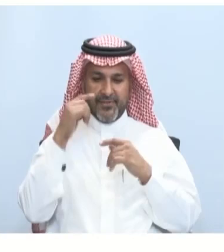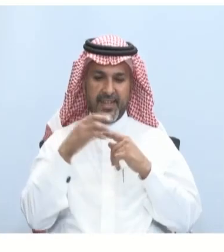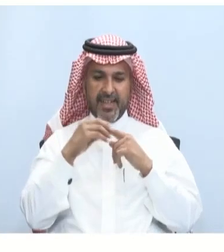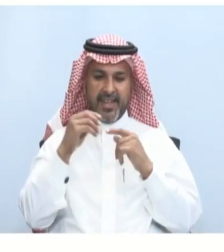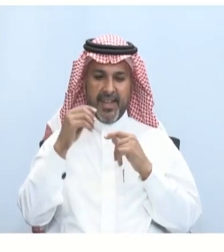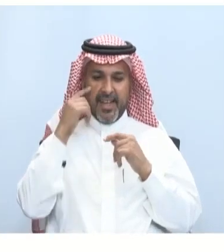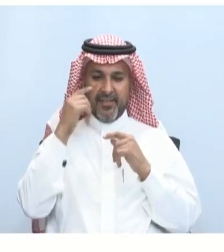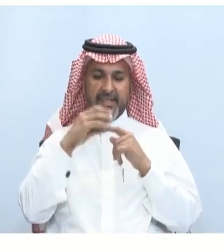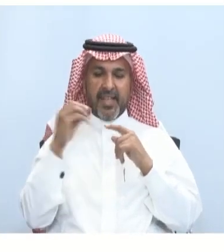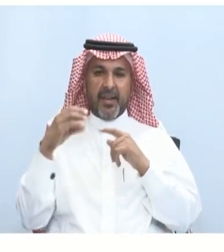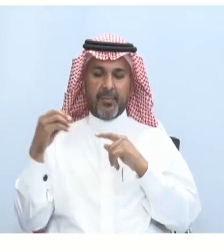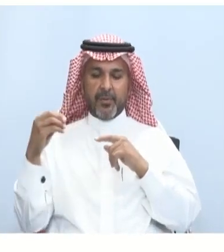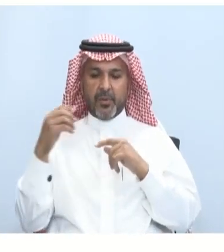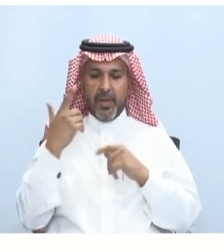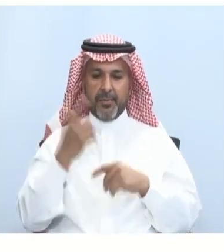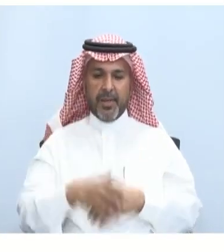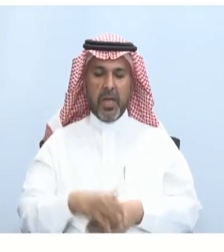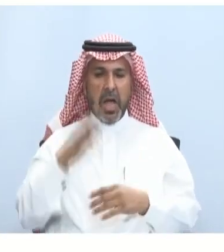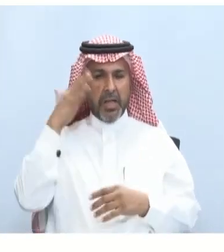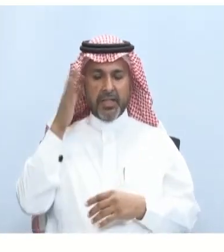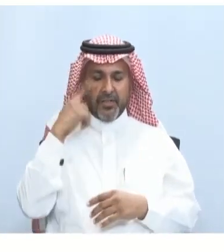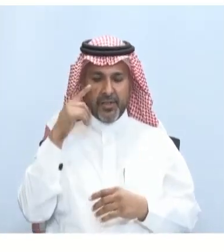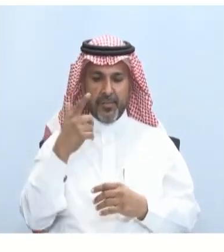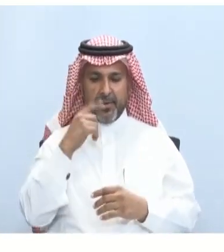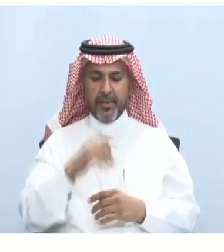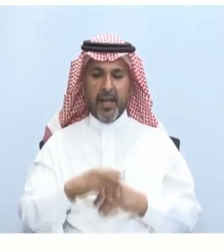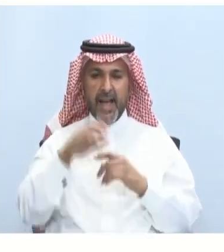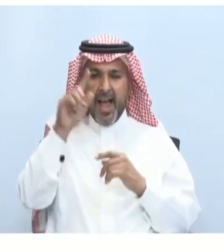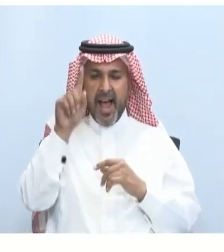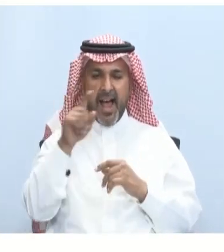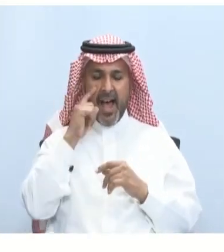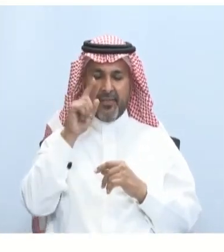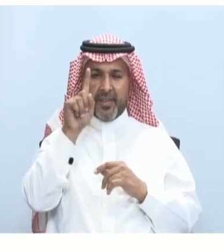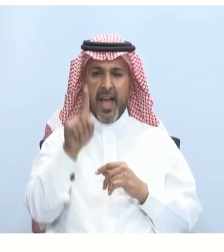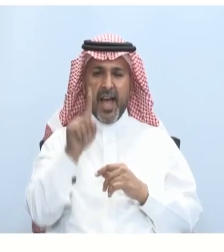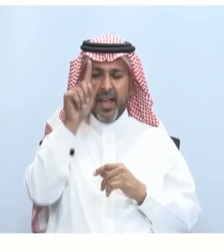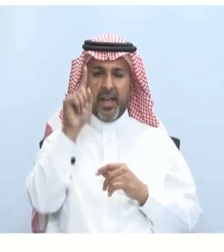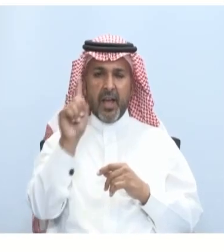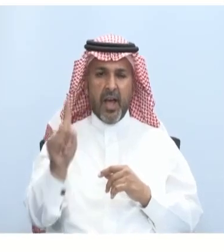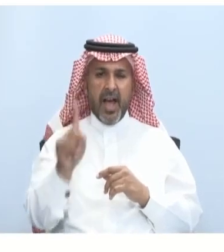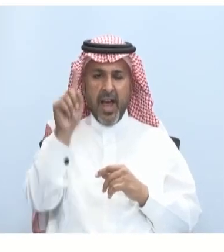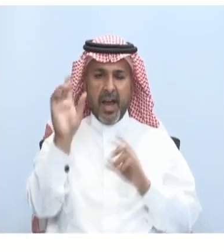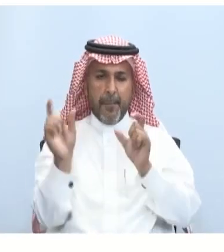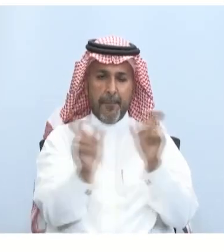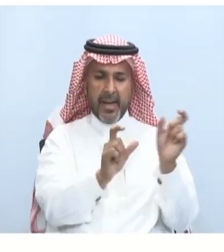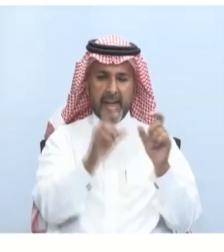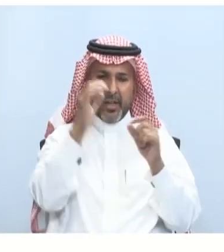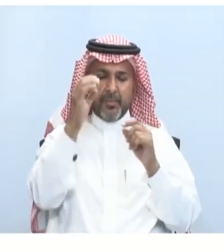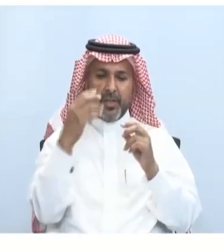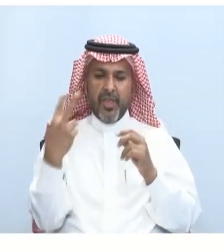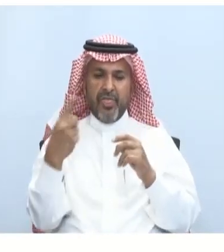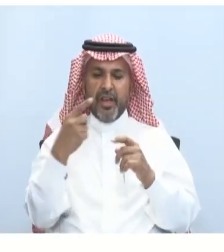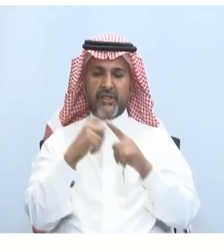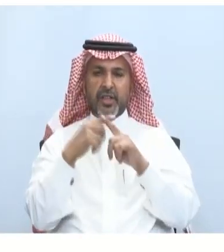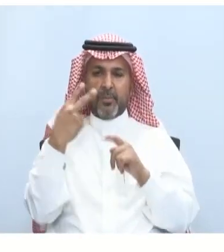احل مباشره بدون خطوات سالب هنا بتطلع باي سالب هنا بتطلع باي اضرب بعشرين في اثنا عشر